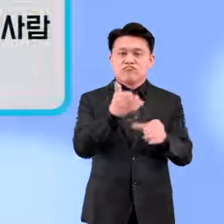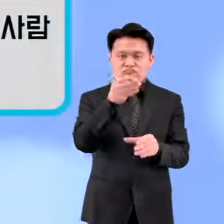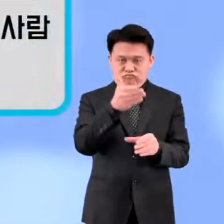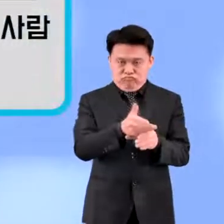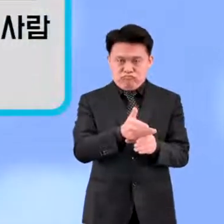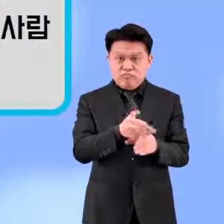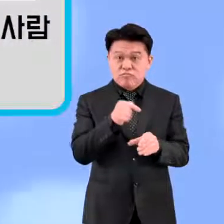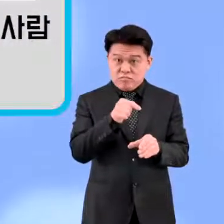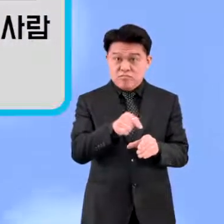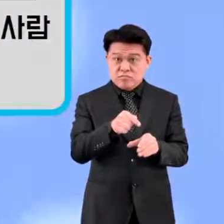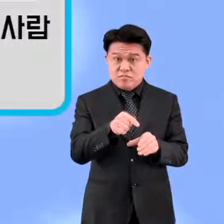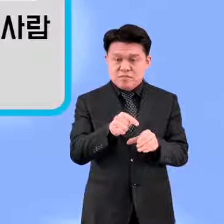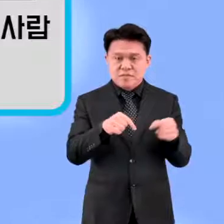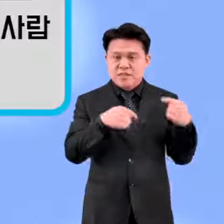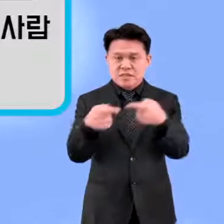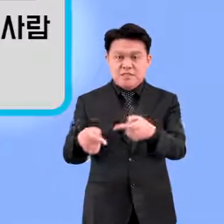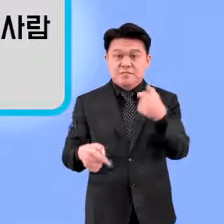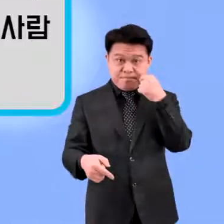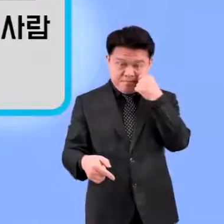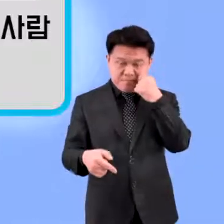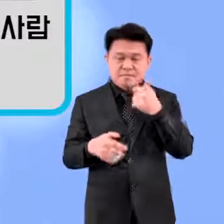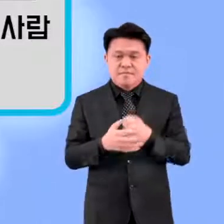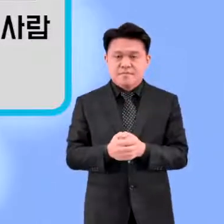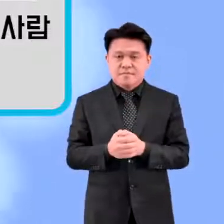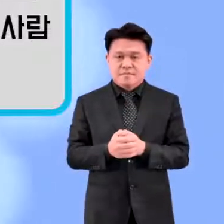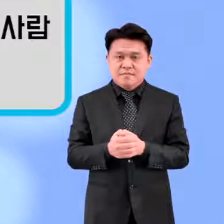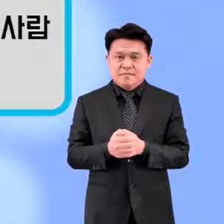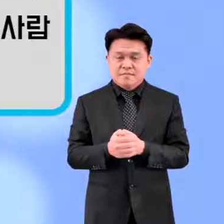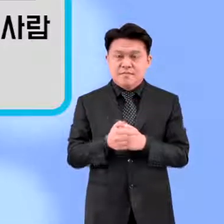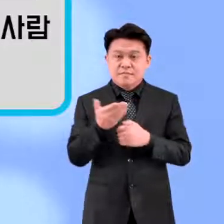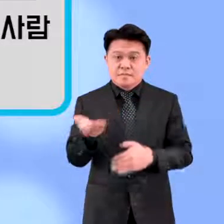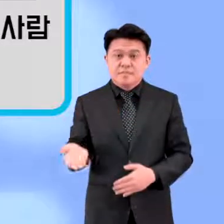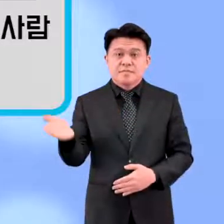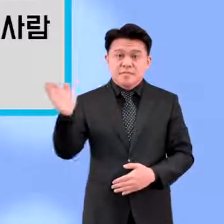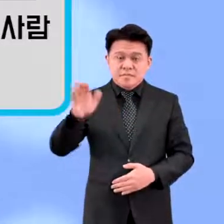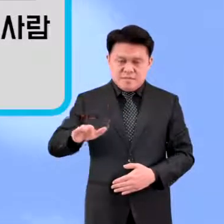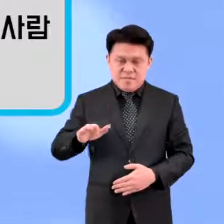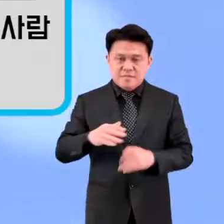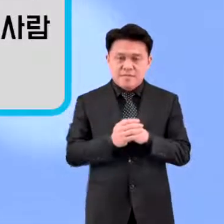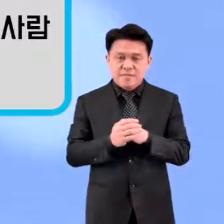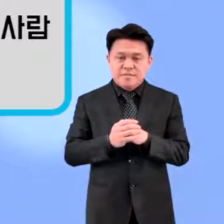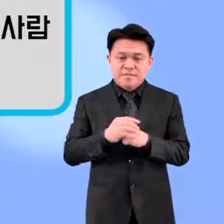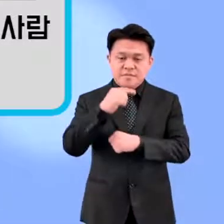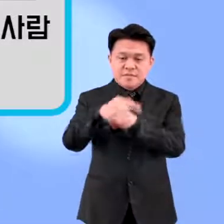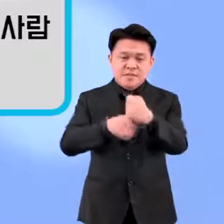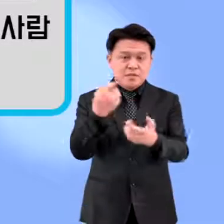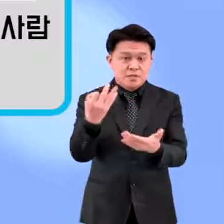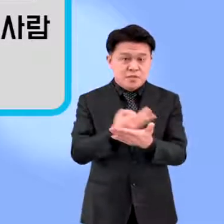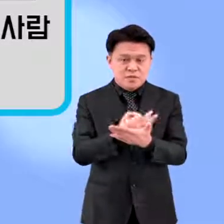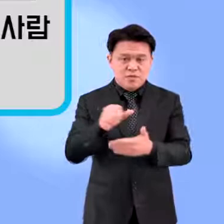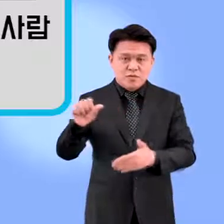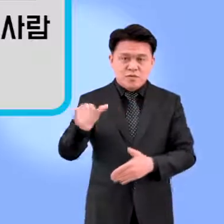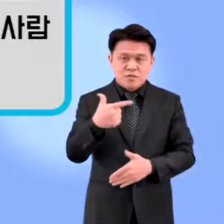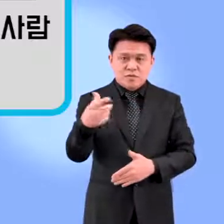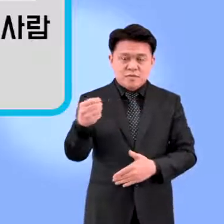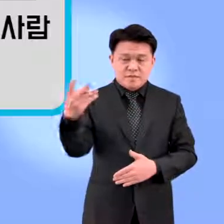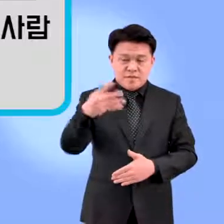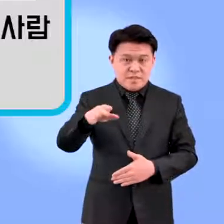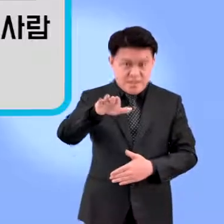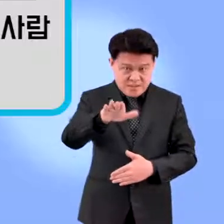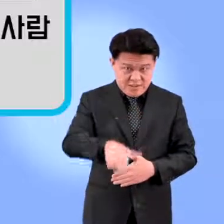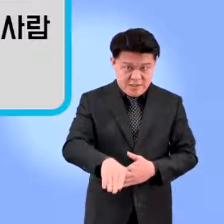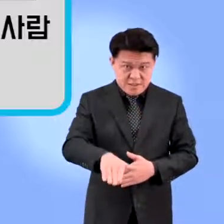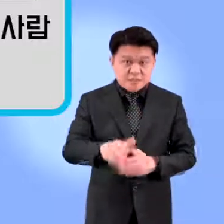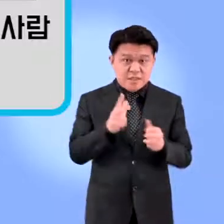개인 사업을 하고 있는 사람은 참여할 수 없습니다. 단 연소득이 506만 4천 원